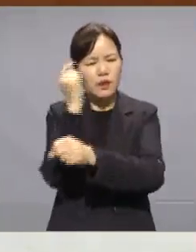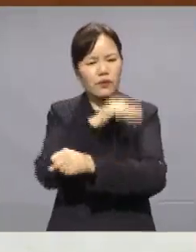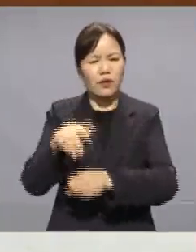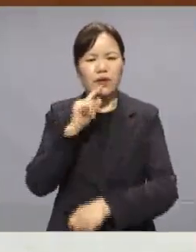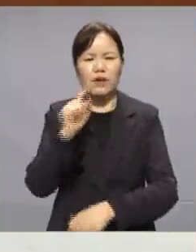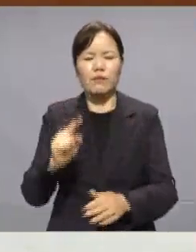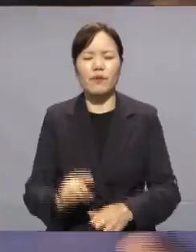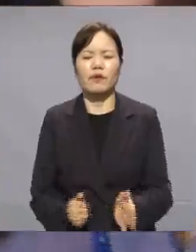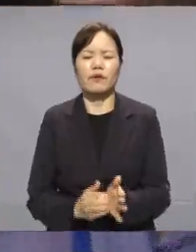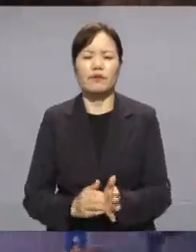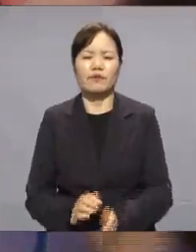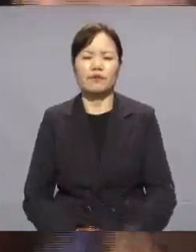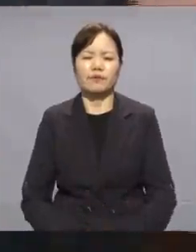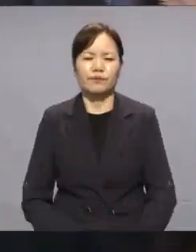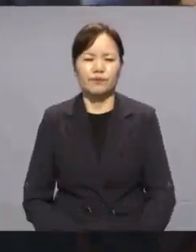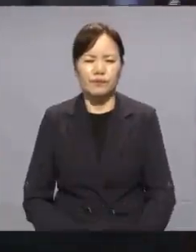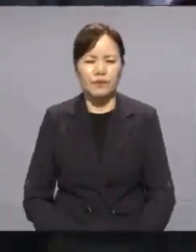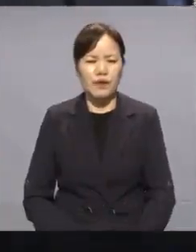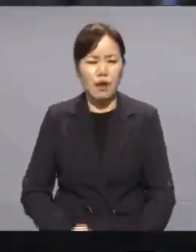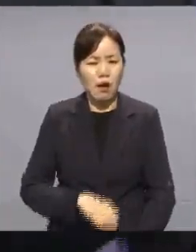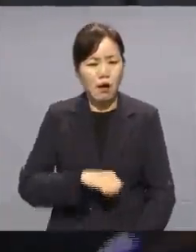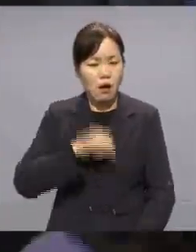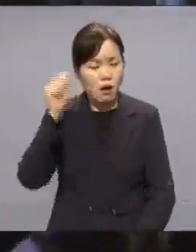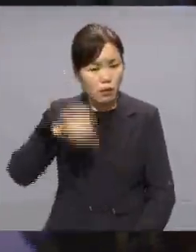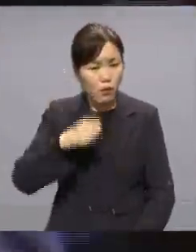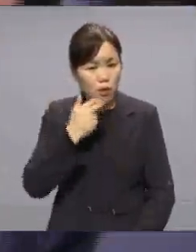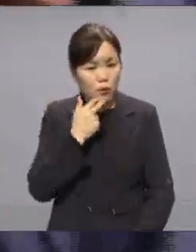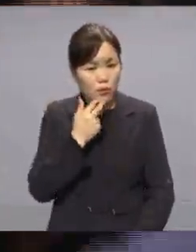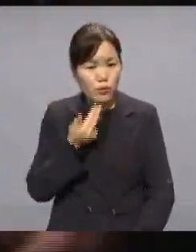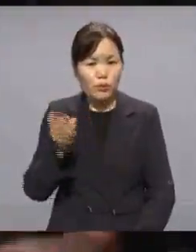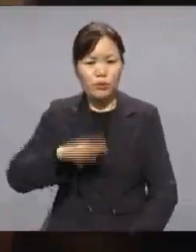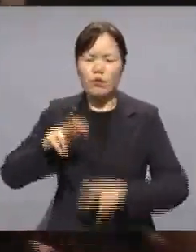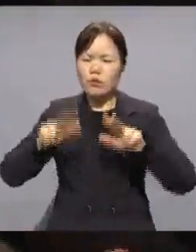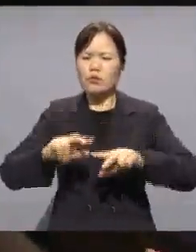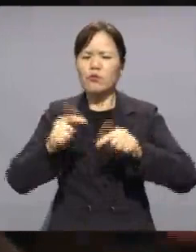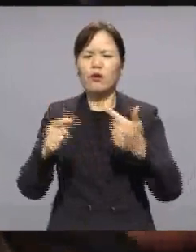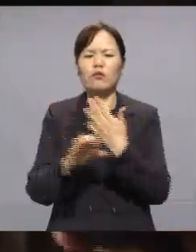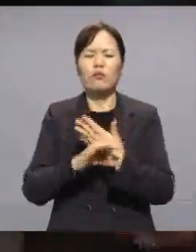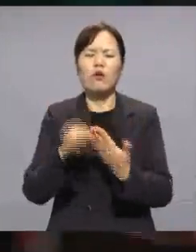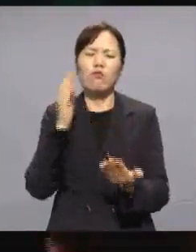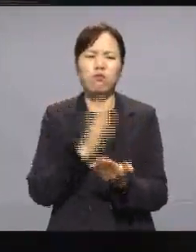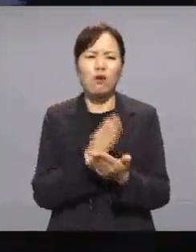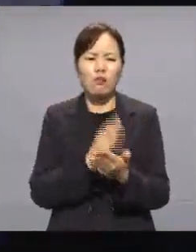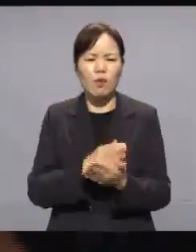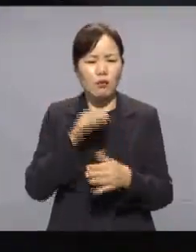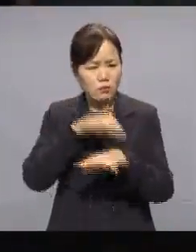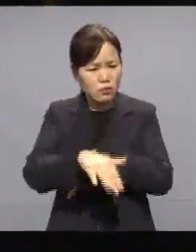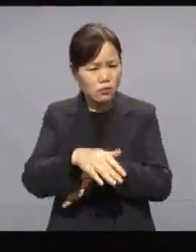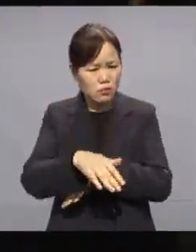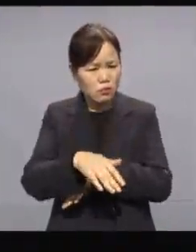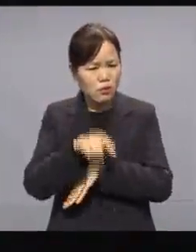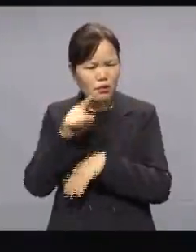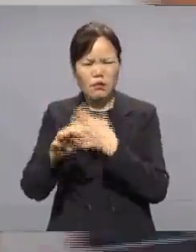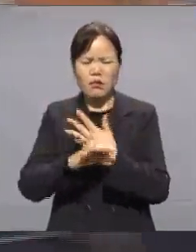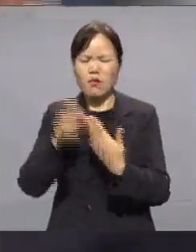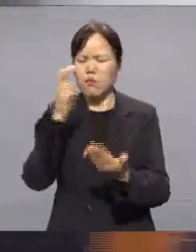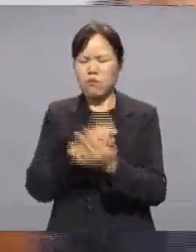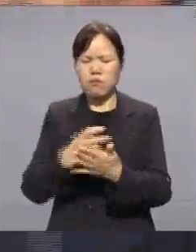높였습니다. 통과시키지 않던 것을 지금 아니면 말 것으로 통과시키겠다는 건데 이건 입법